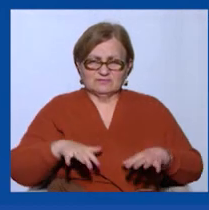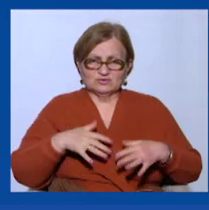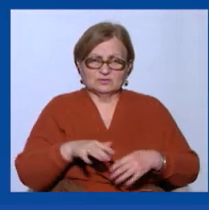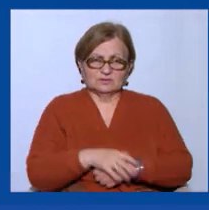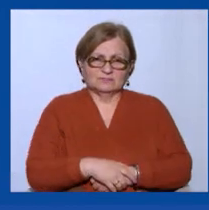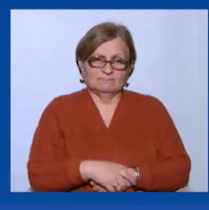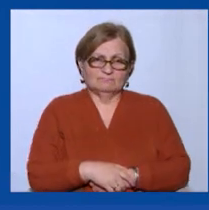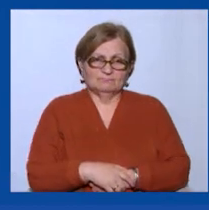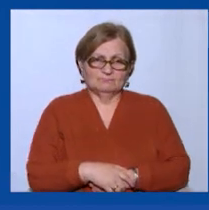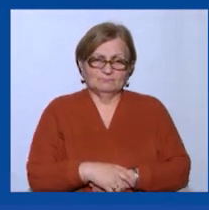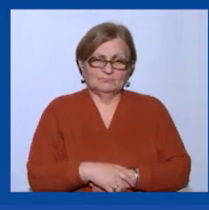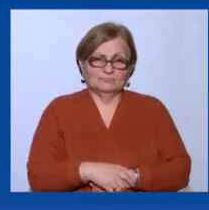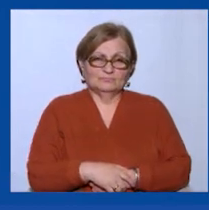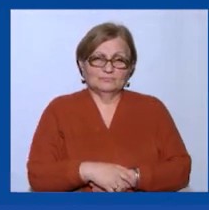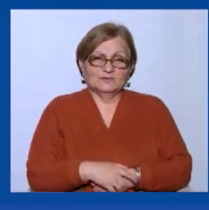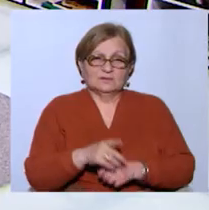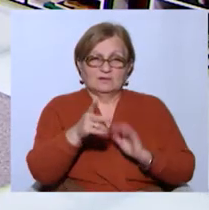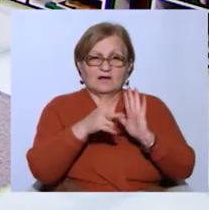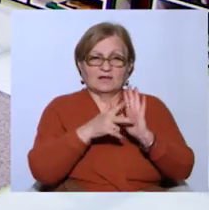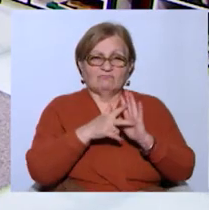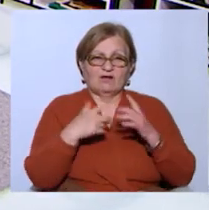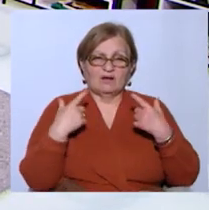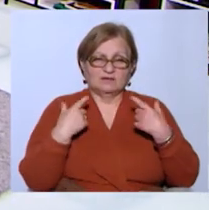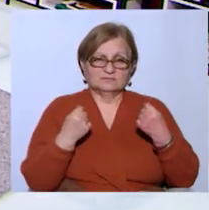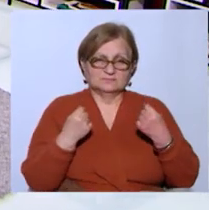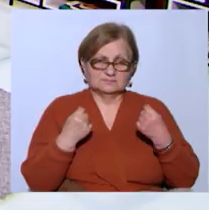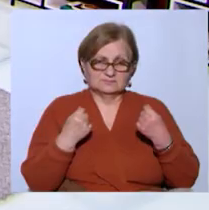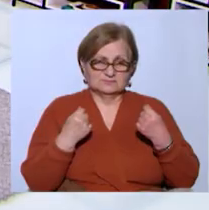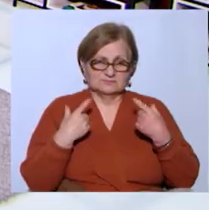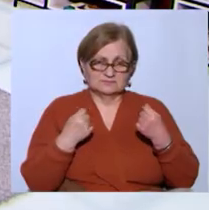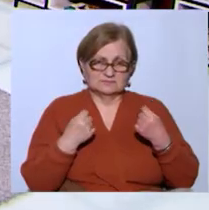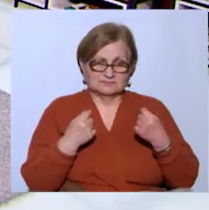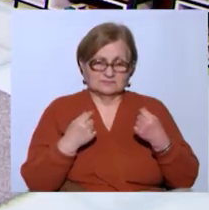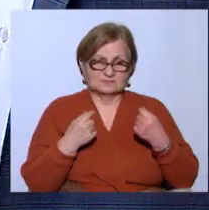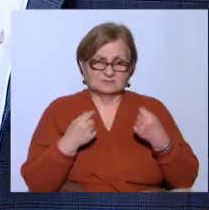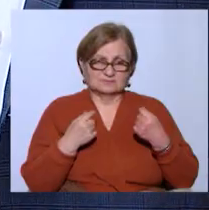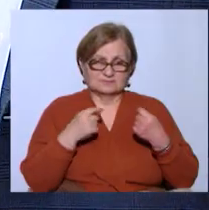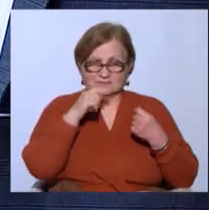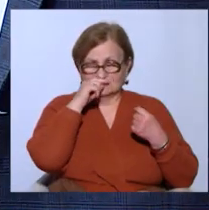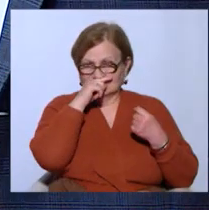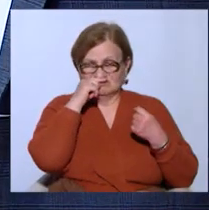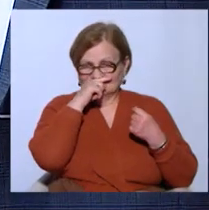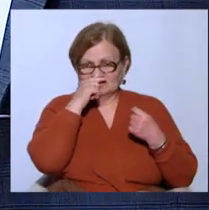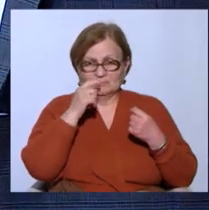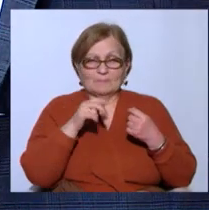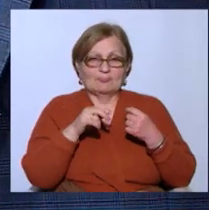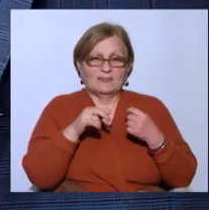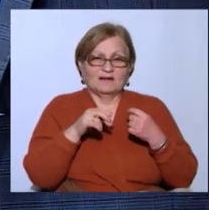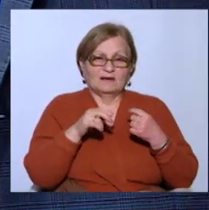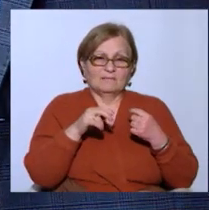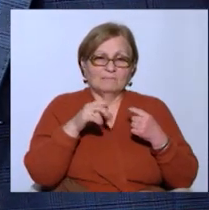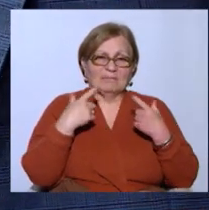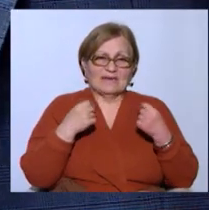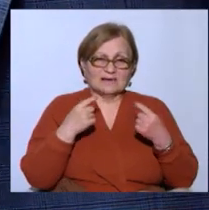აი თუ წარმოვიდგენთ, გვაქვს 8 პერანგი, ხო? 1, 2, 3, 4 ან დავარქვათ P1,